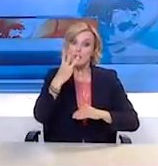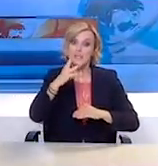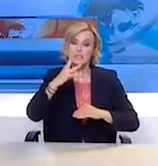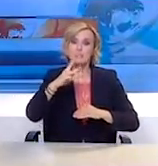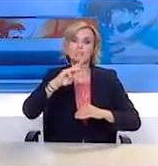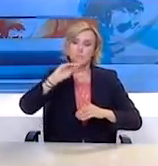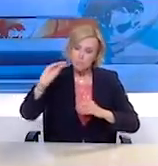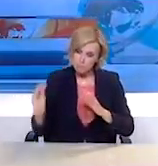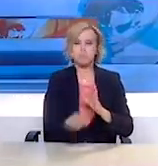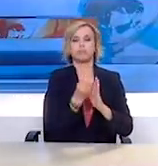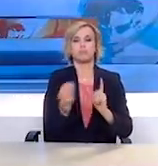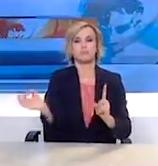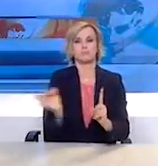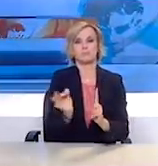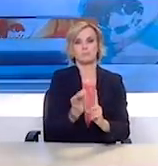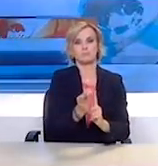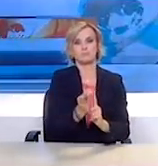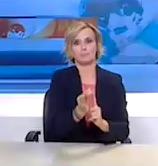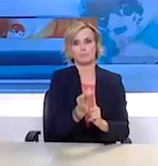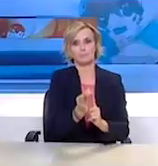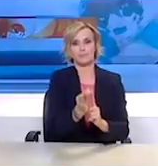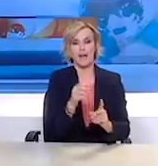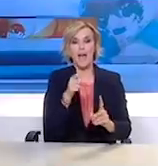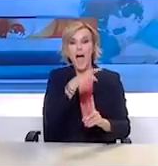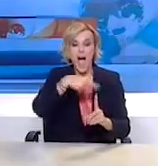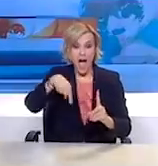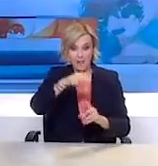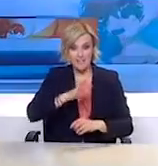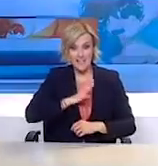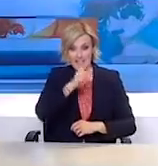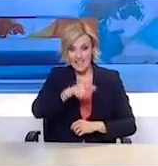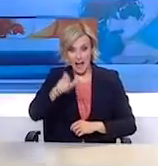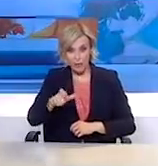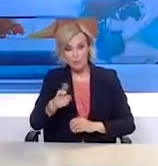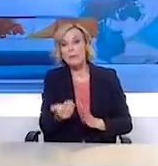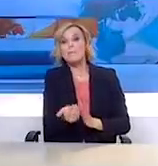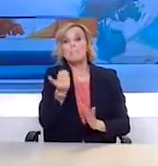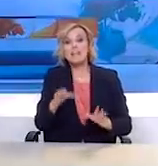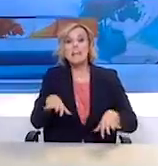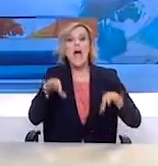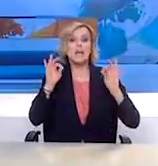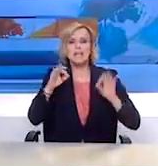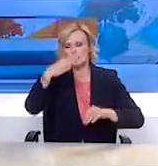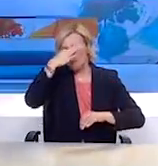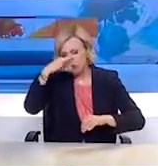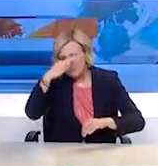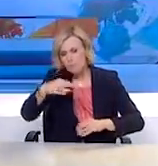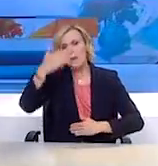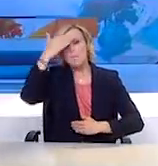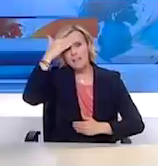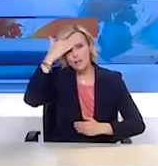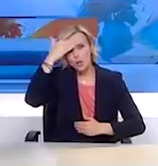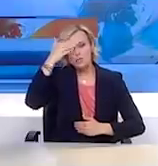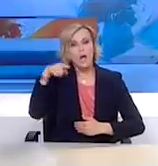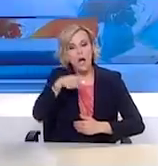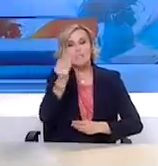Και άνθρωποι που εμφανίζουν συμπτώματα. Ξέρουμε ότι είναι πολύ πιο μεταδοτικοί οι άνθρωποι που είναι προσυμπτωματικοί και συμπτωματικοί από τους ασυμπτωματικούς. Αλλά